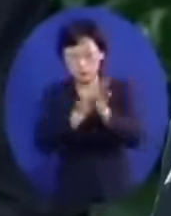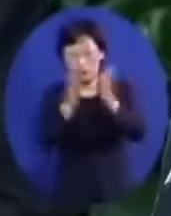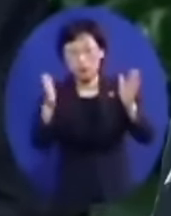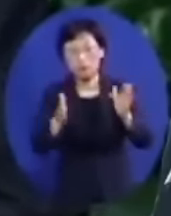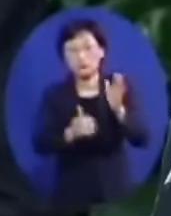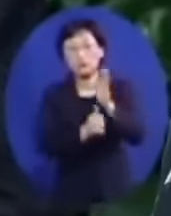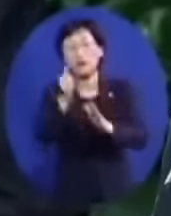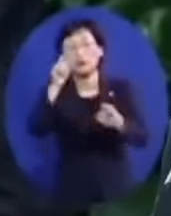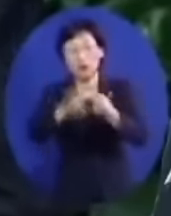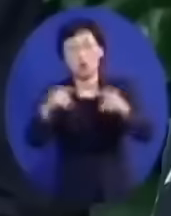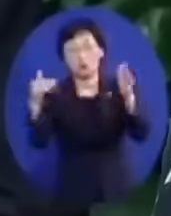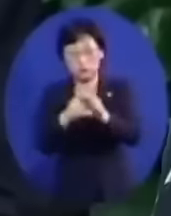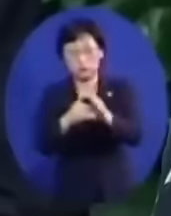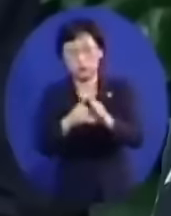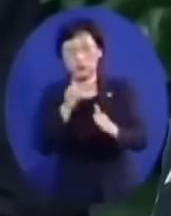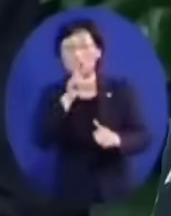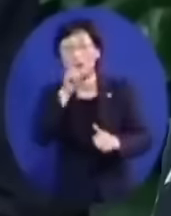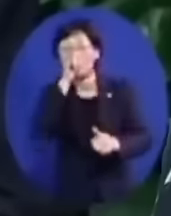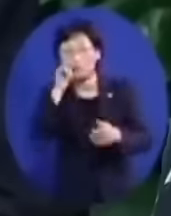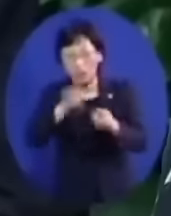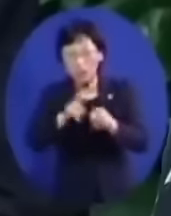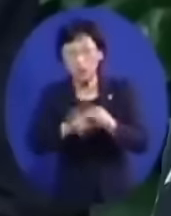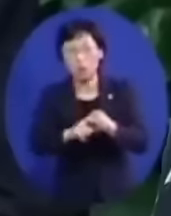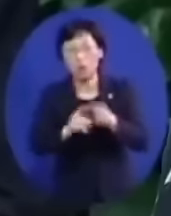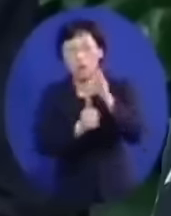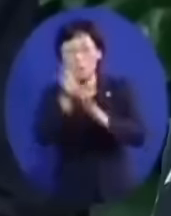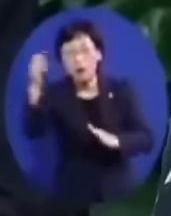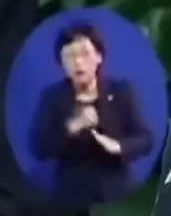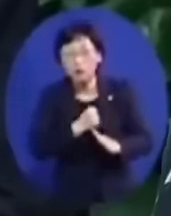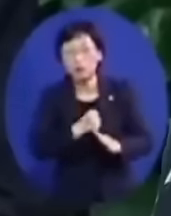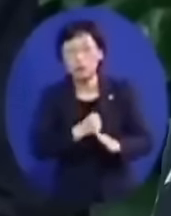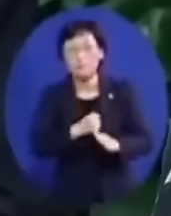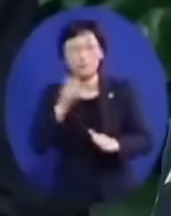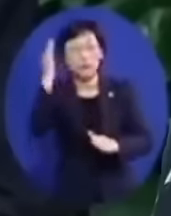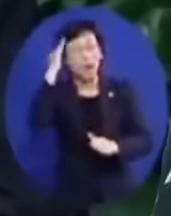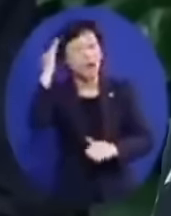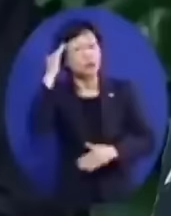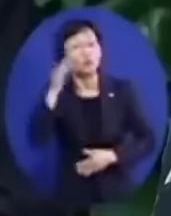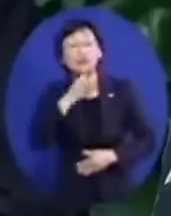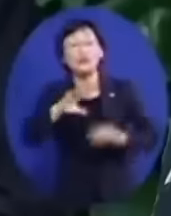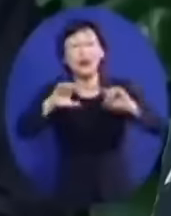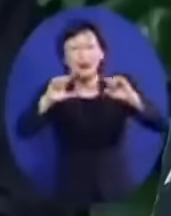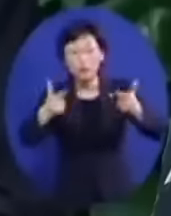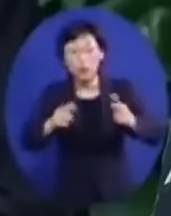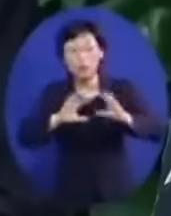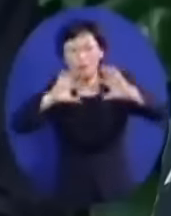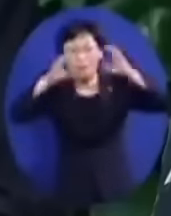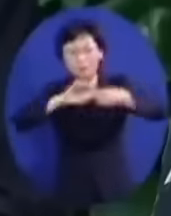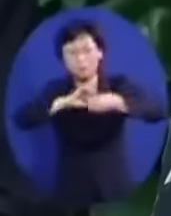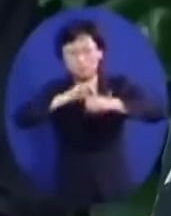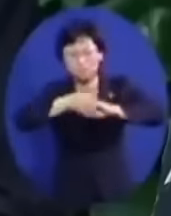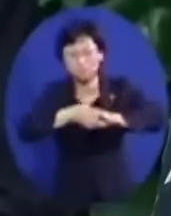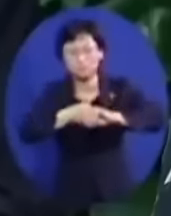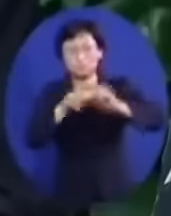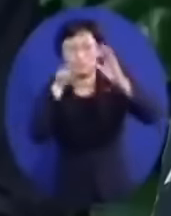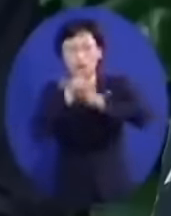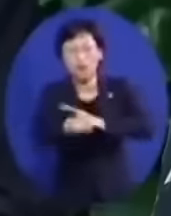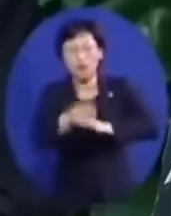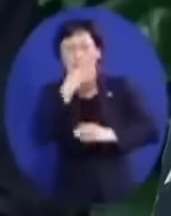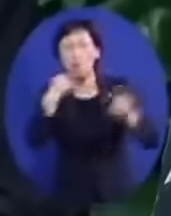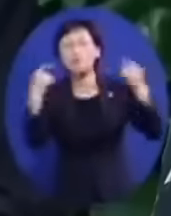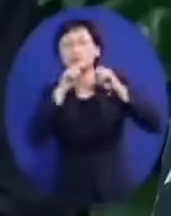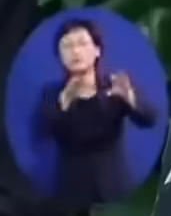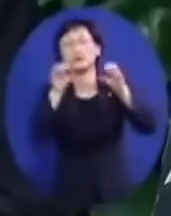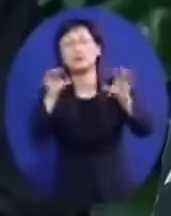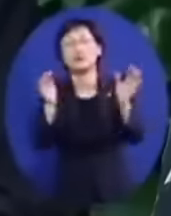말씀을 하셨습니다. 그러므로 희망의 메시지를 가지고 저는 한국에서뿐 아니라 온 천하 만국에 나가서 복음을